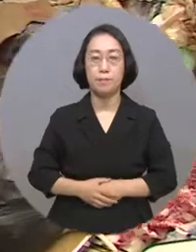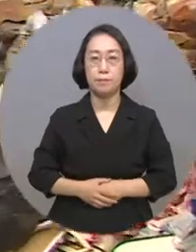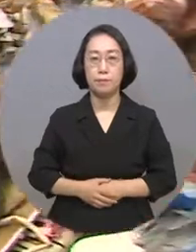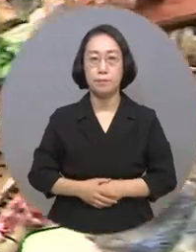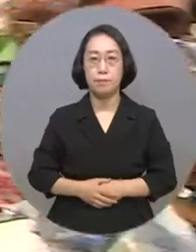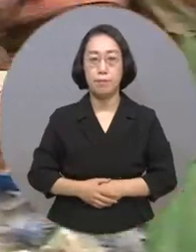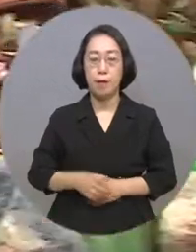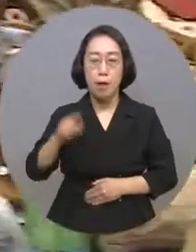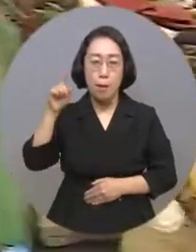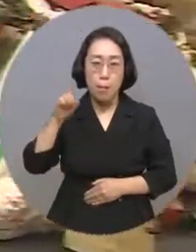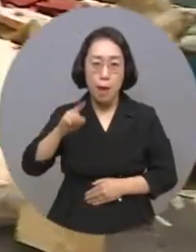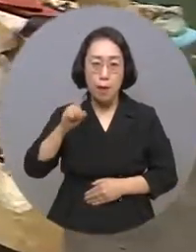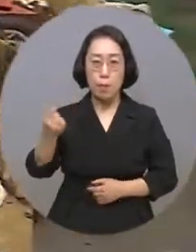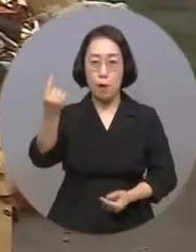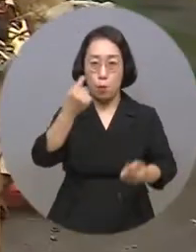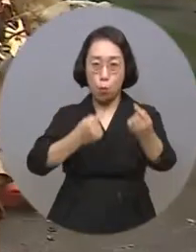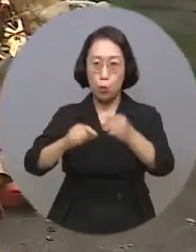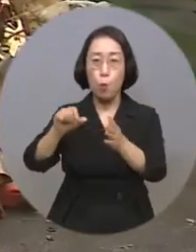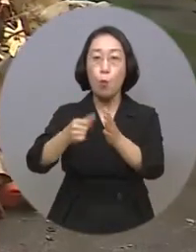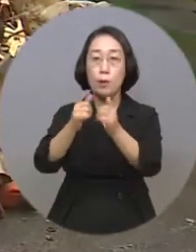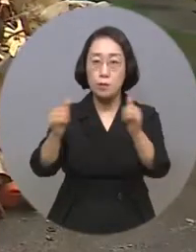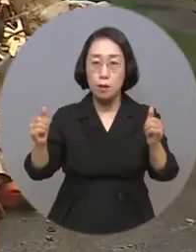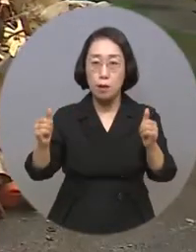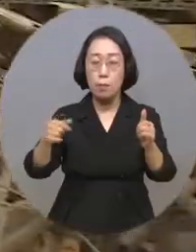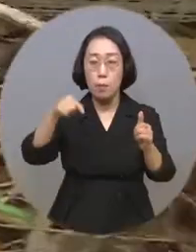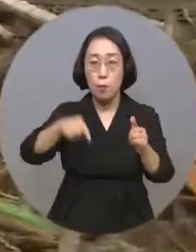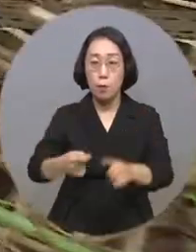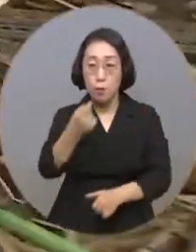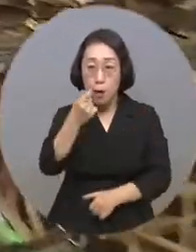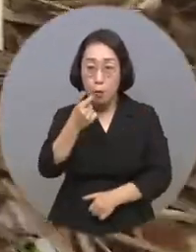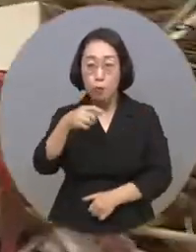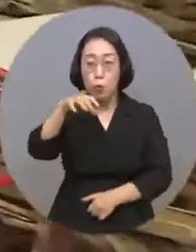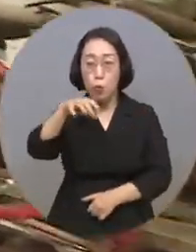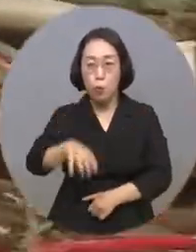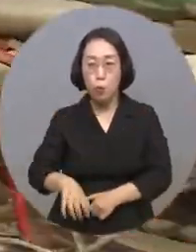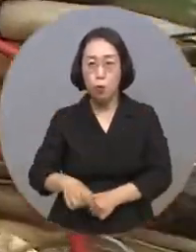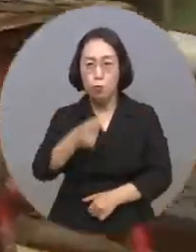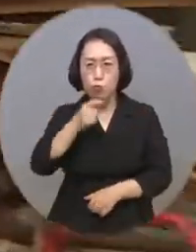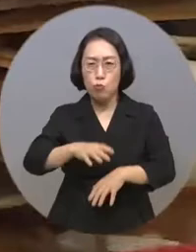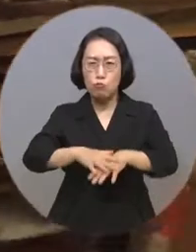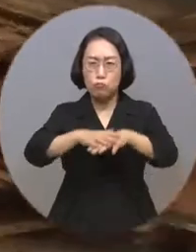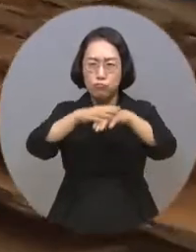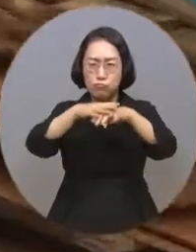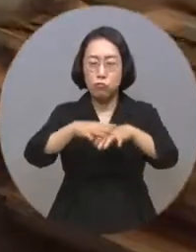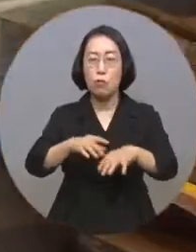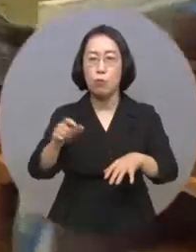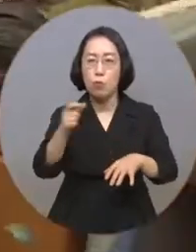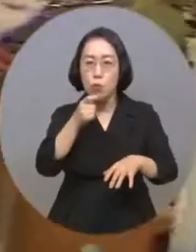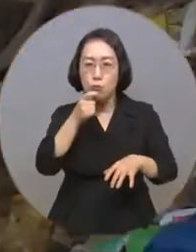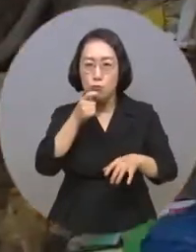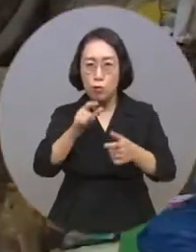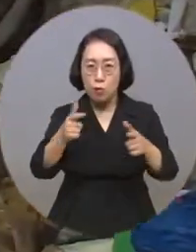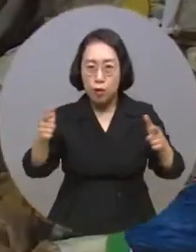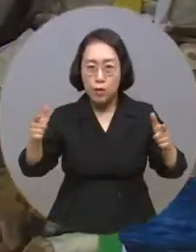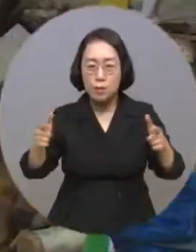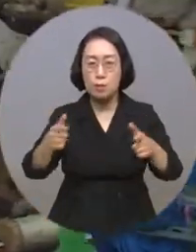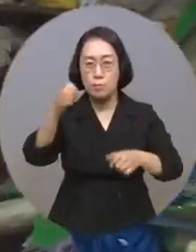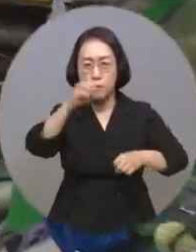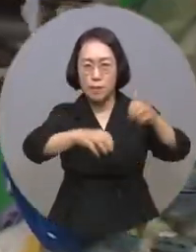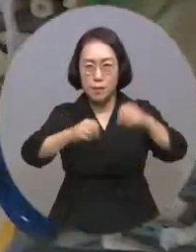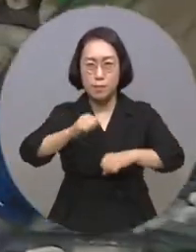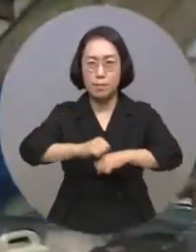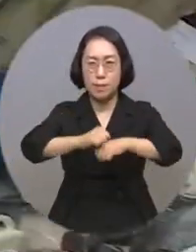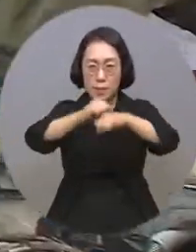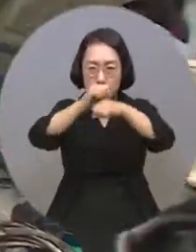하루 평균 500여 명이 드나들던 복지관 앞마당이 물에 잠긴 쓰레기와 집기들로 가득 찼습니다. 반바지에